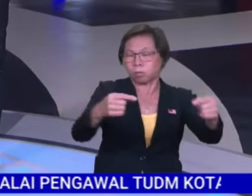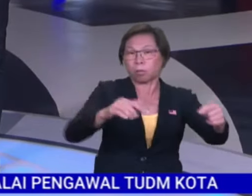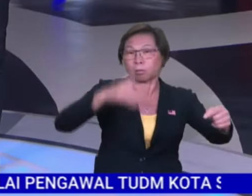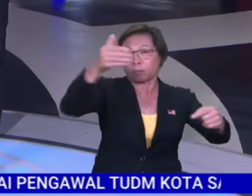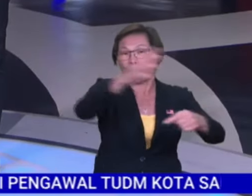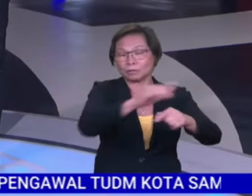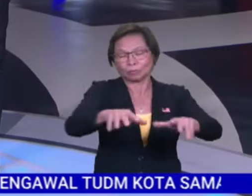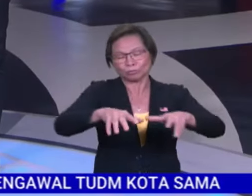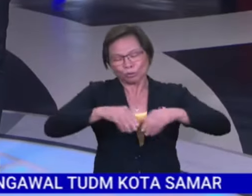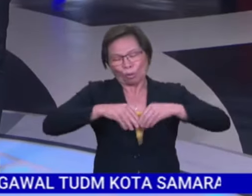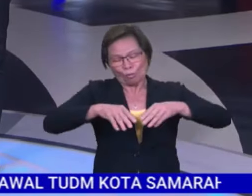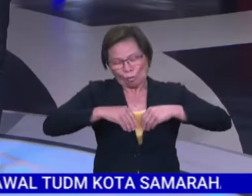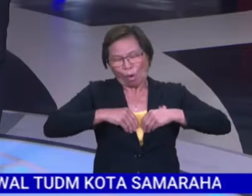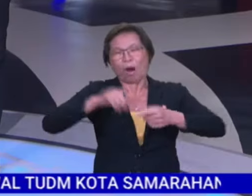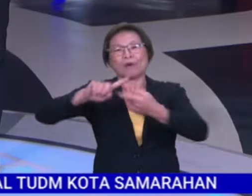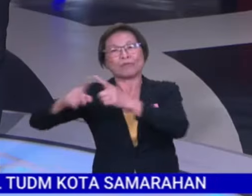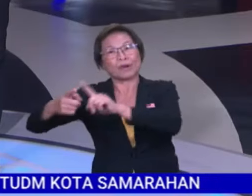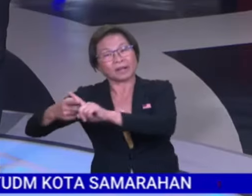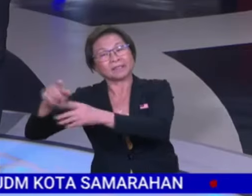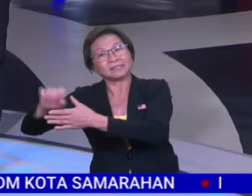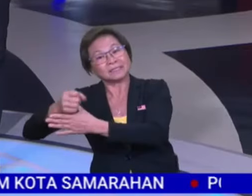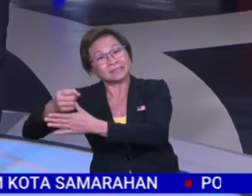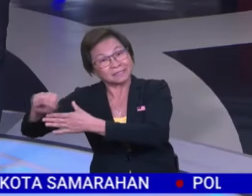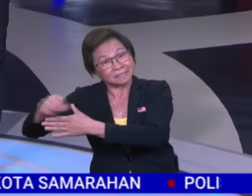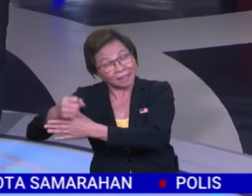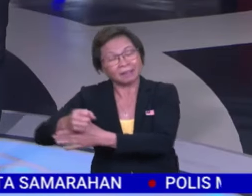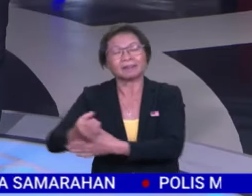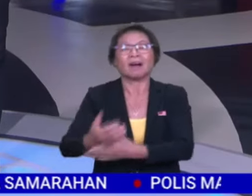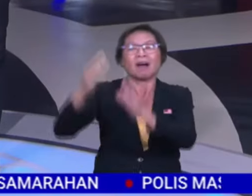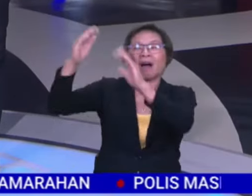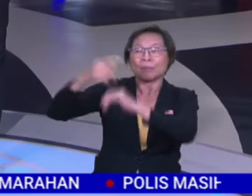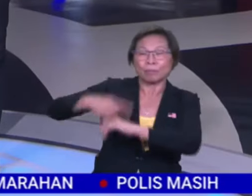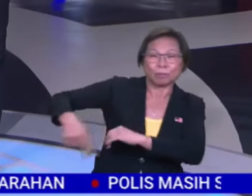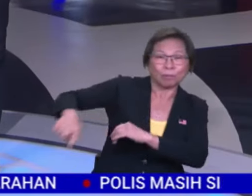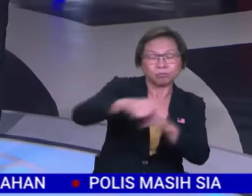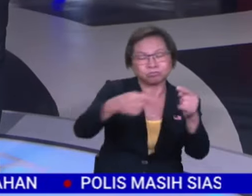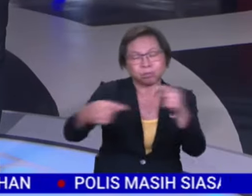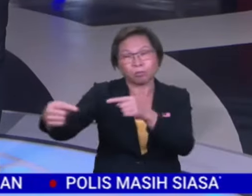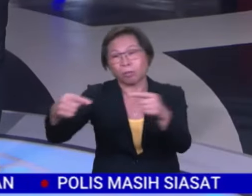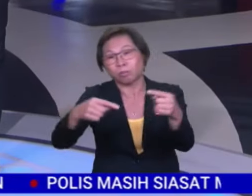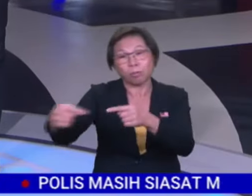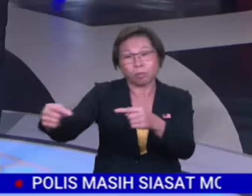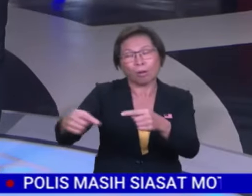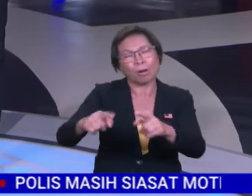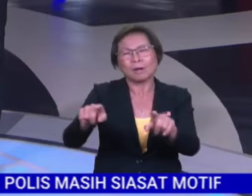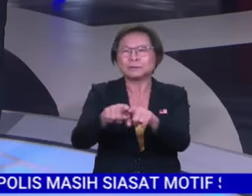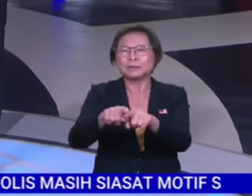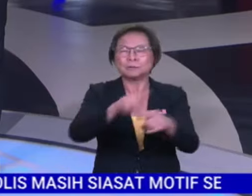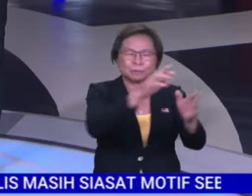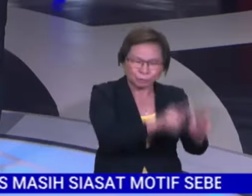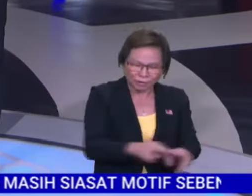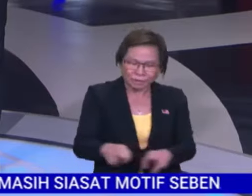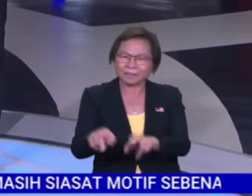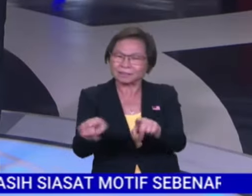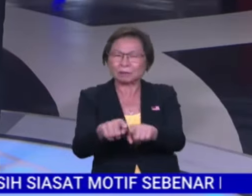disambut dengan sebaiknya oleh rakan kongsi. Ia sejajar dengan harapan mereka agar aksi Liga Malaysia dapat berjalan seperti dirancang